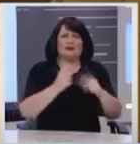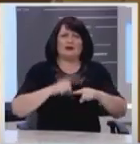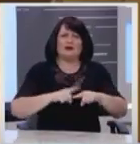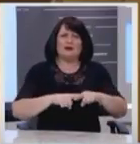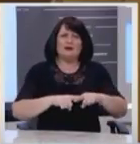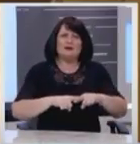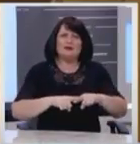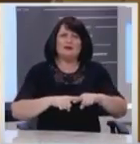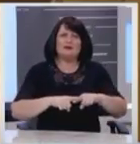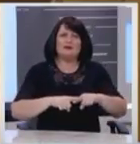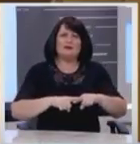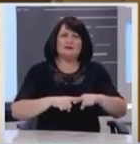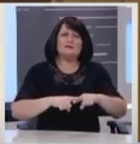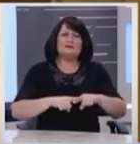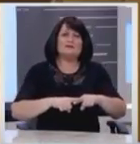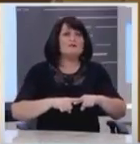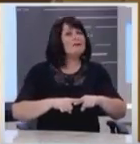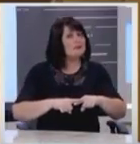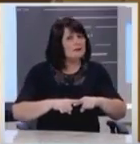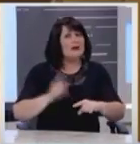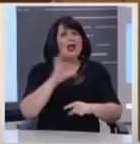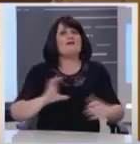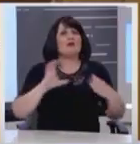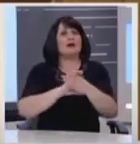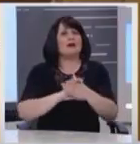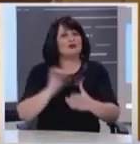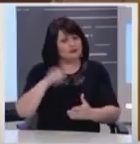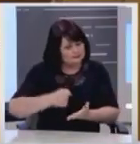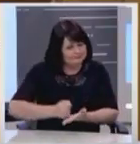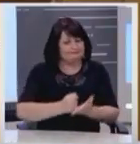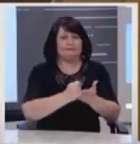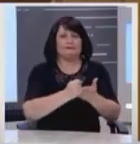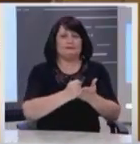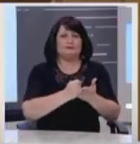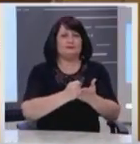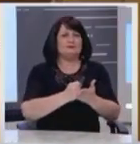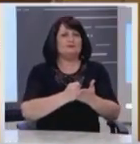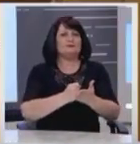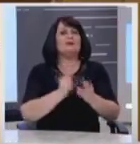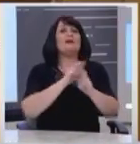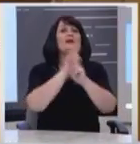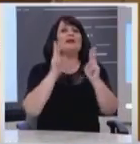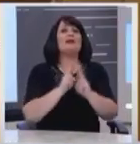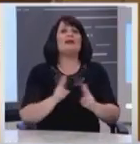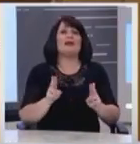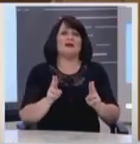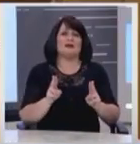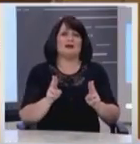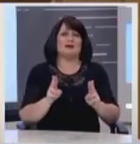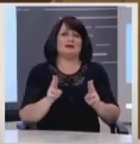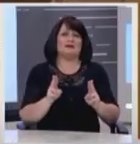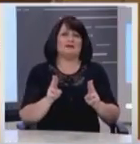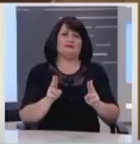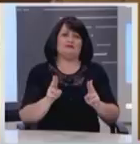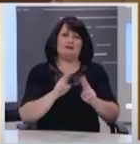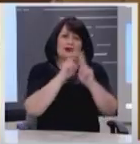Ελλάδας ως όμως και της Ευρωπαϊκής Ένωσης αλλά και της διεθνούς κοινότητας